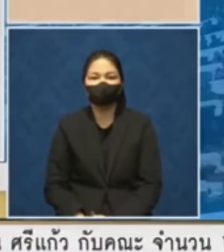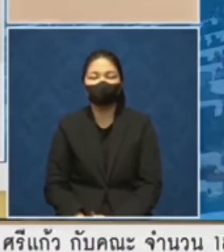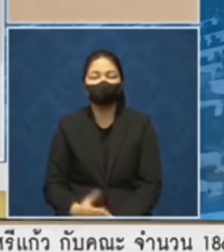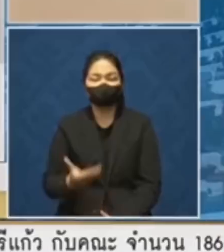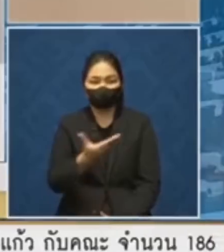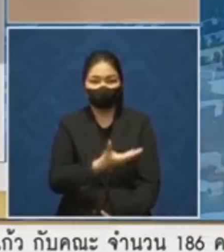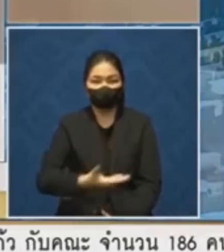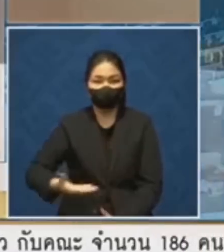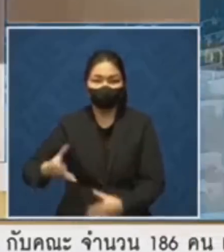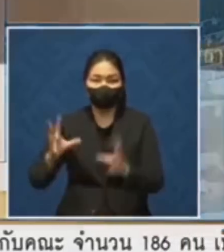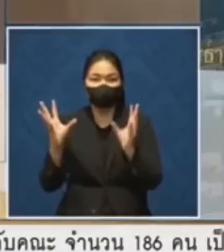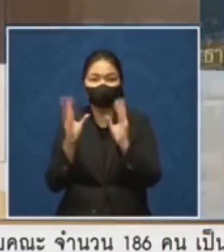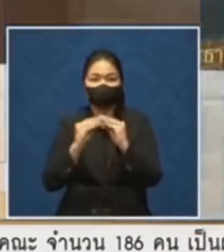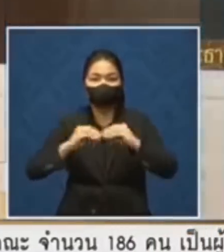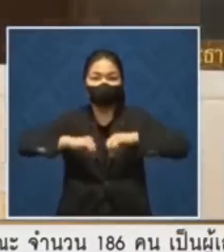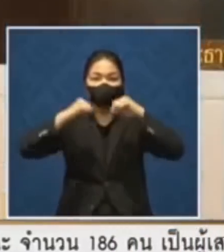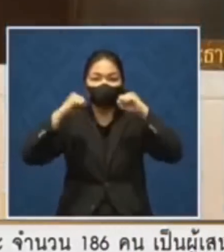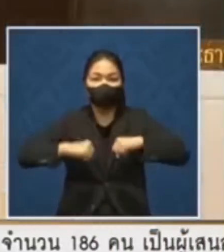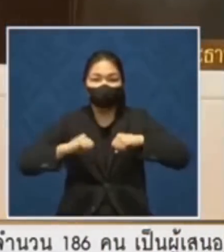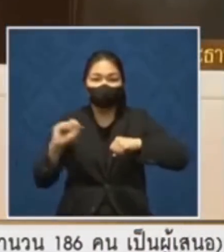ชุม